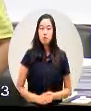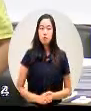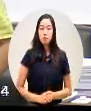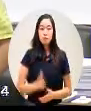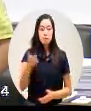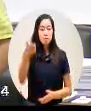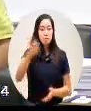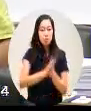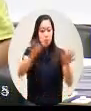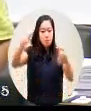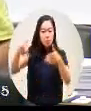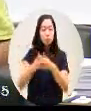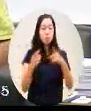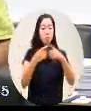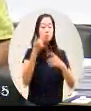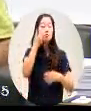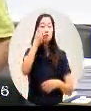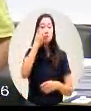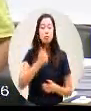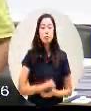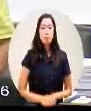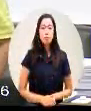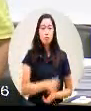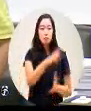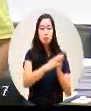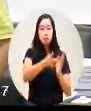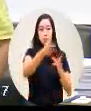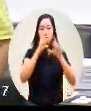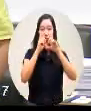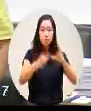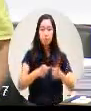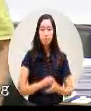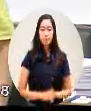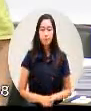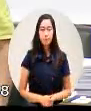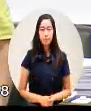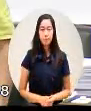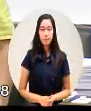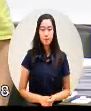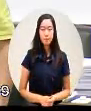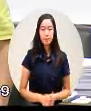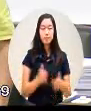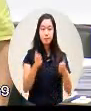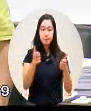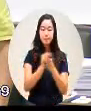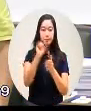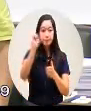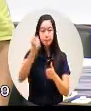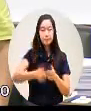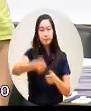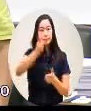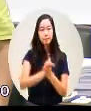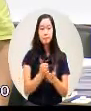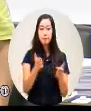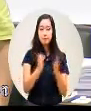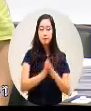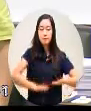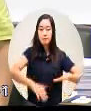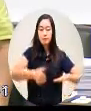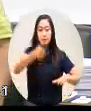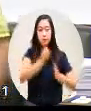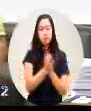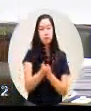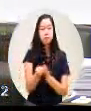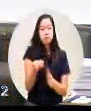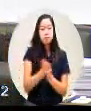谁？请局长答复一下。 来，局长，等会。 啊，谢谢议长，啊，谢洪议员，啊，刚特